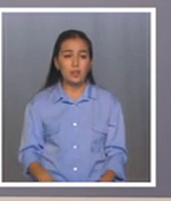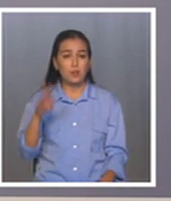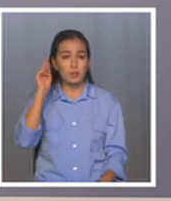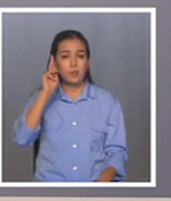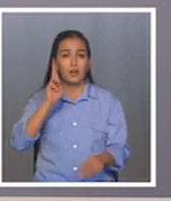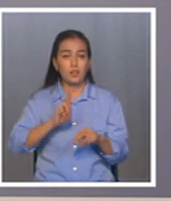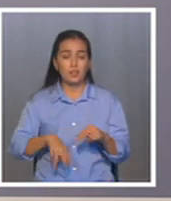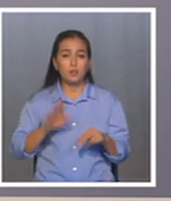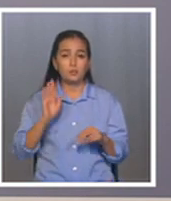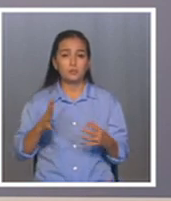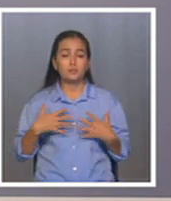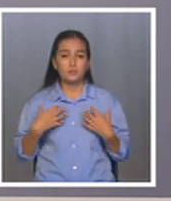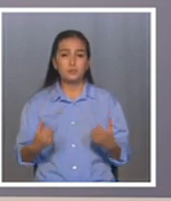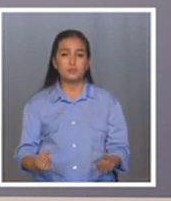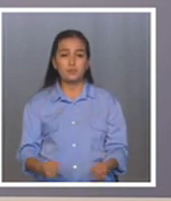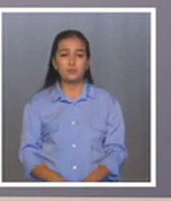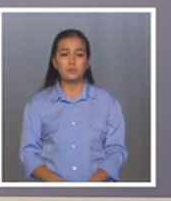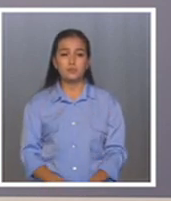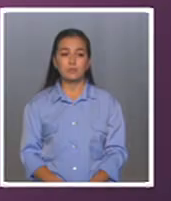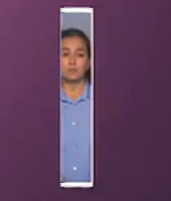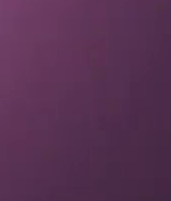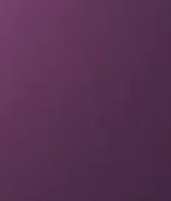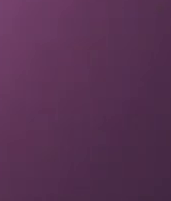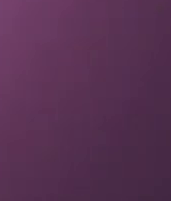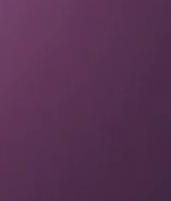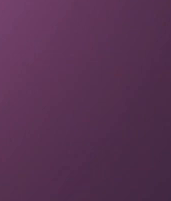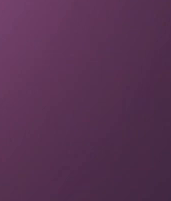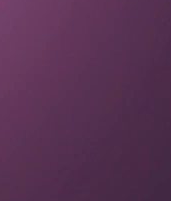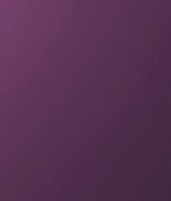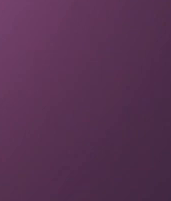Сабағымыз аяқталды. Сау болыңыздар.